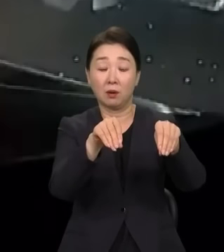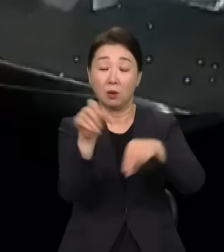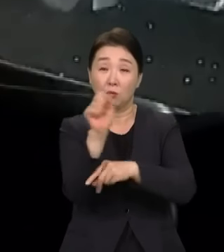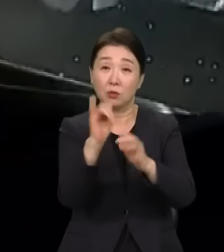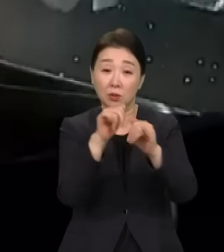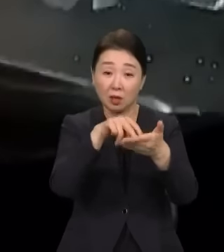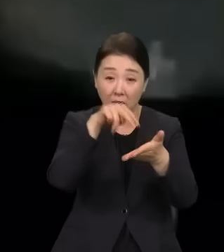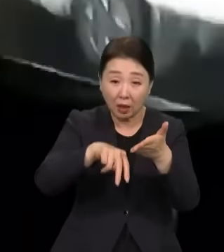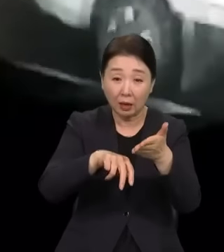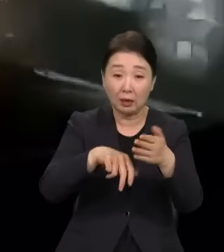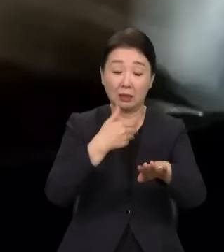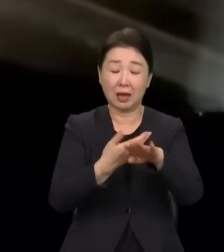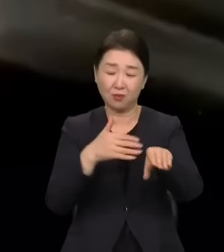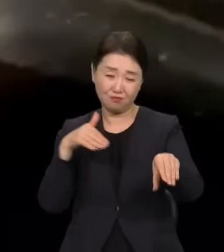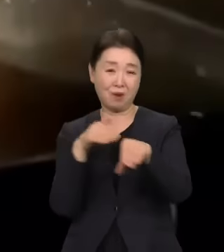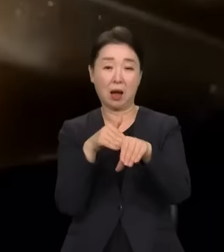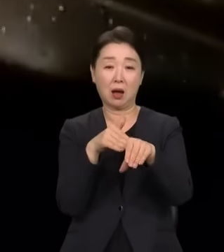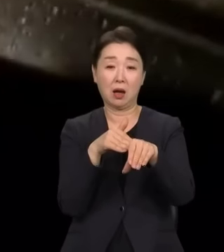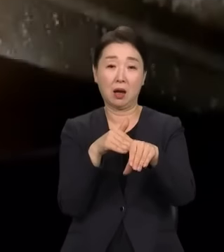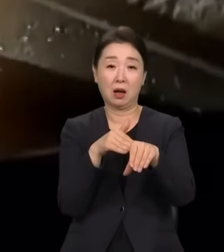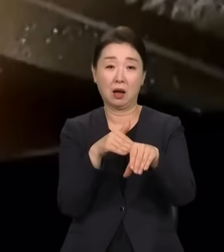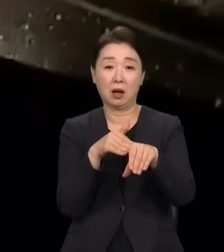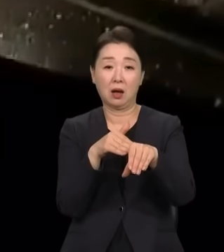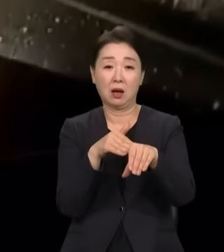운전자가 내린 사이 다른 충돌이 일어났고